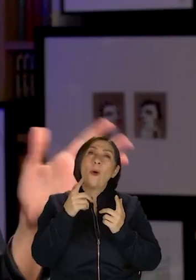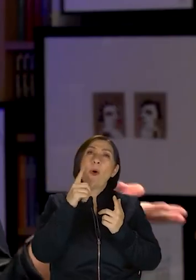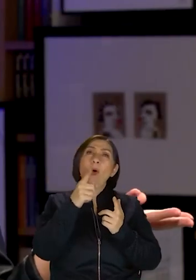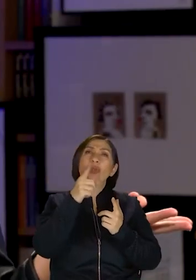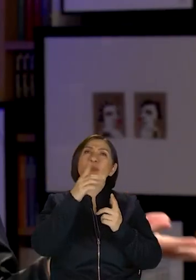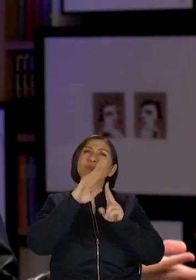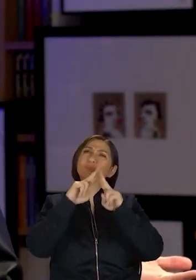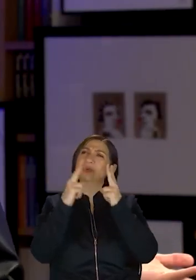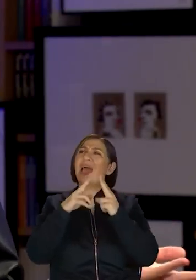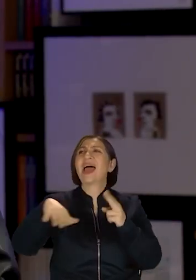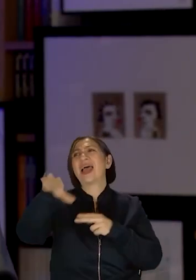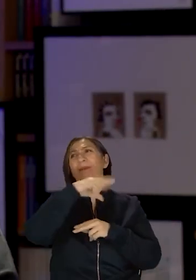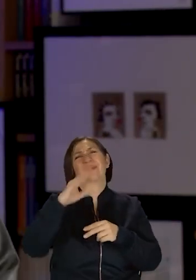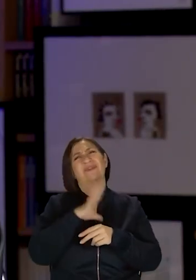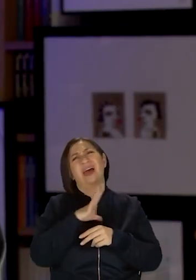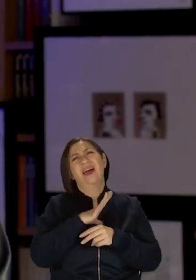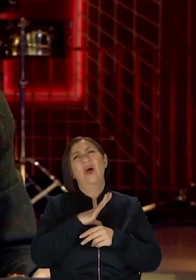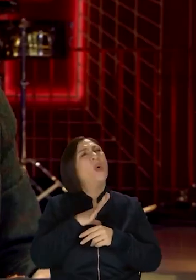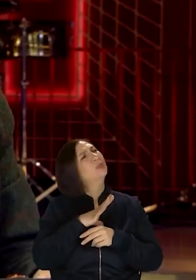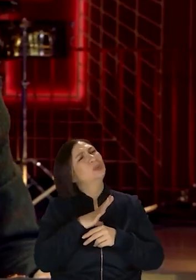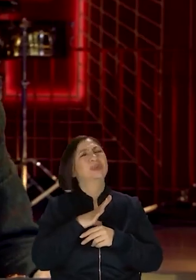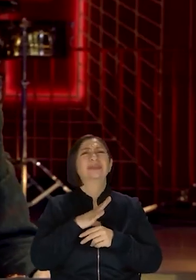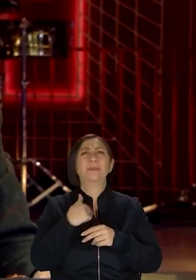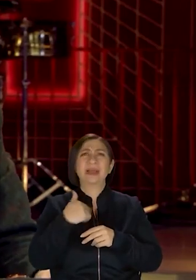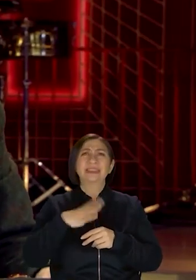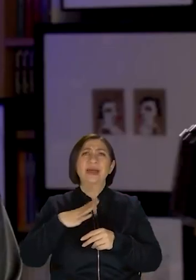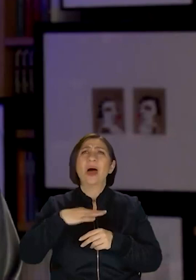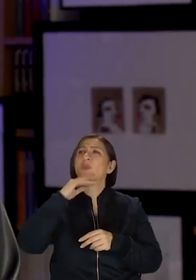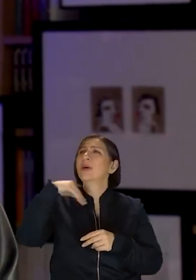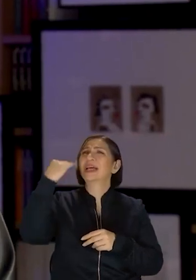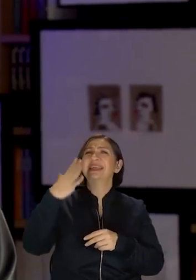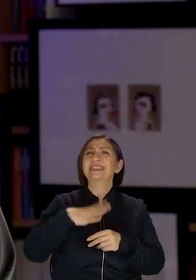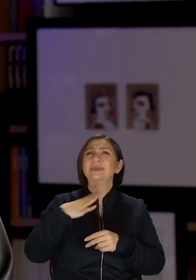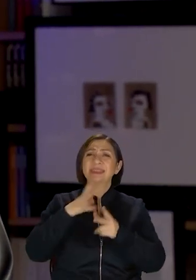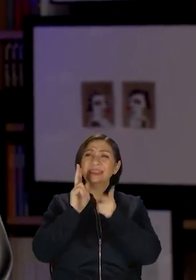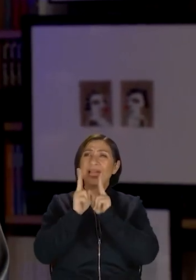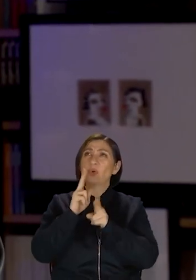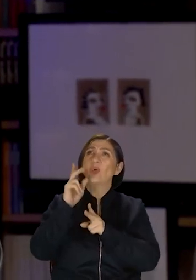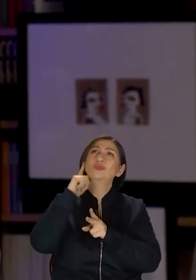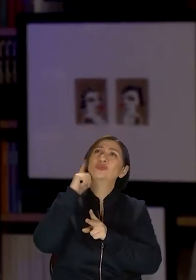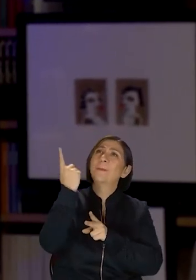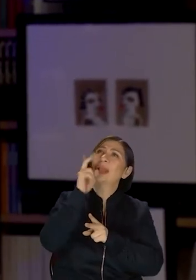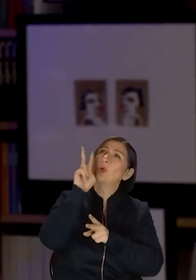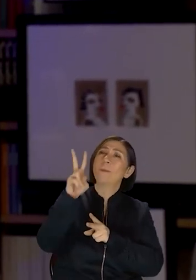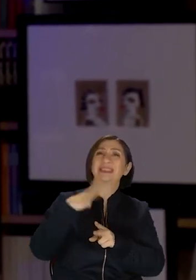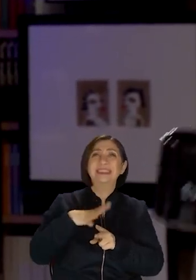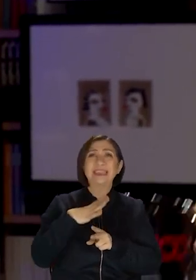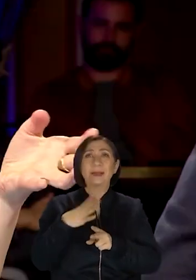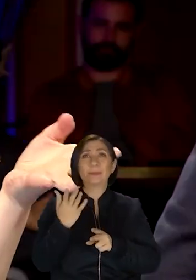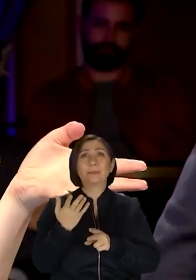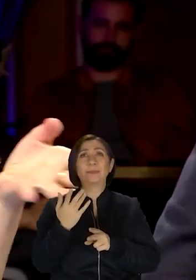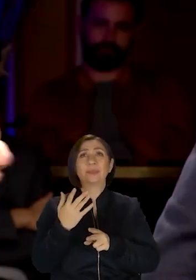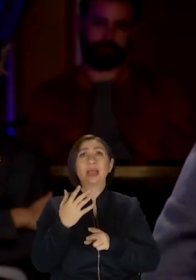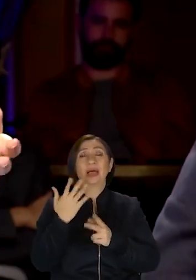O bence bütün dünyada evet, olan bir şey. Olan bir şey. Normal olsun. Bu. İster insan, ben de yurt dışına gitsem yani isterim tiyatroda görmeyi, isterim. Bir de şey de diyebilir